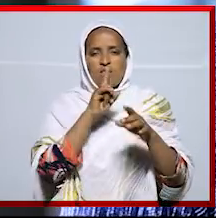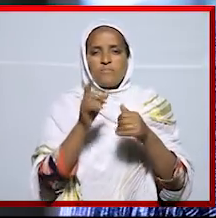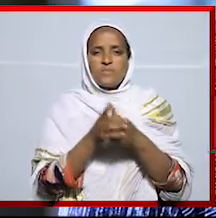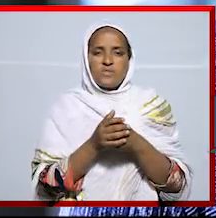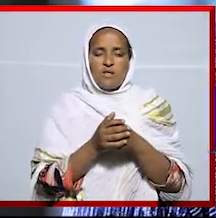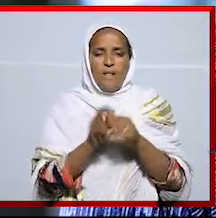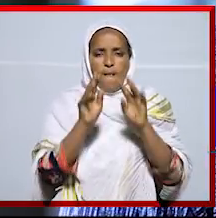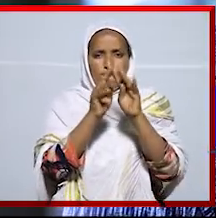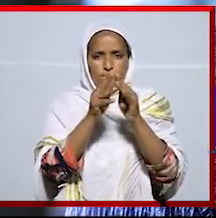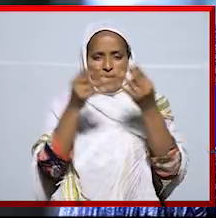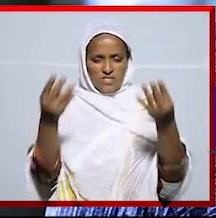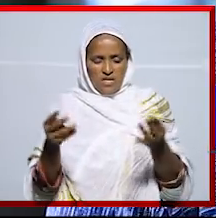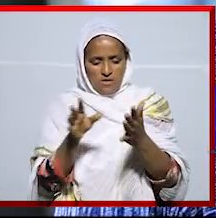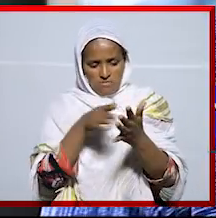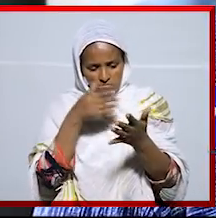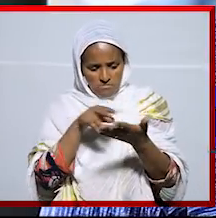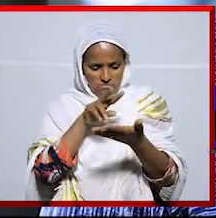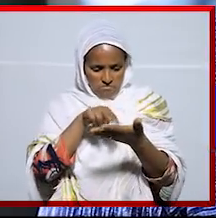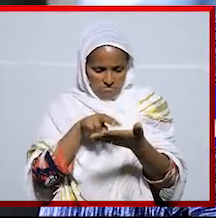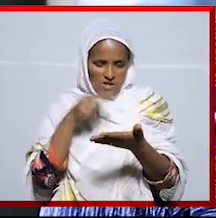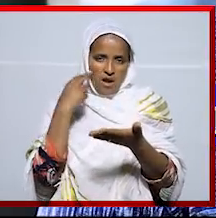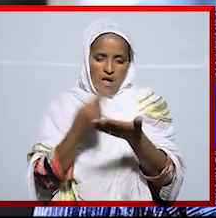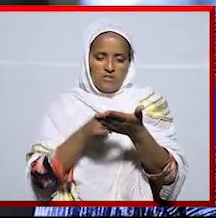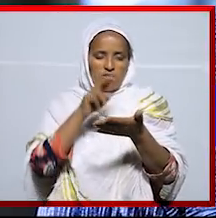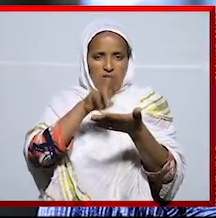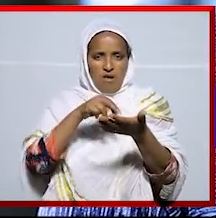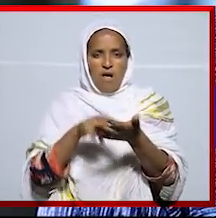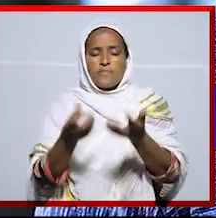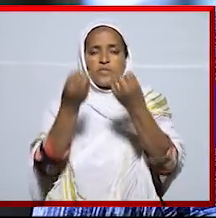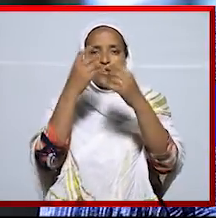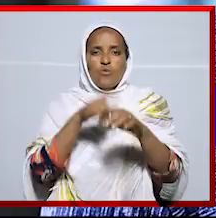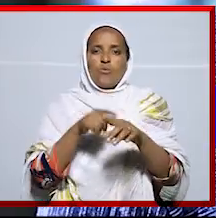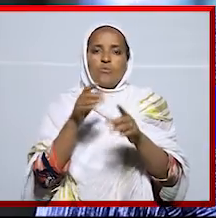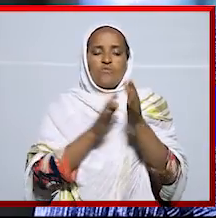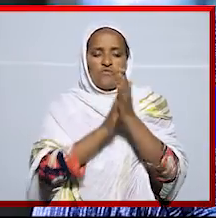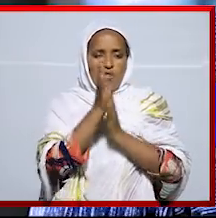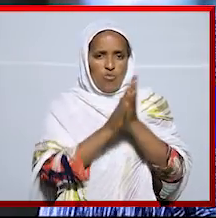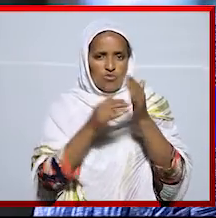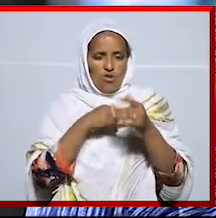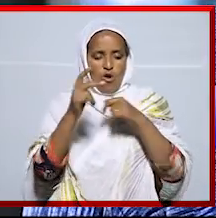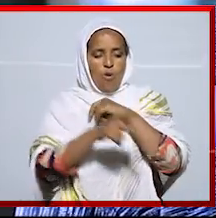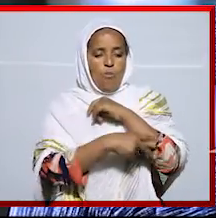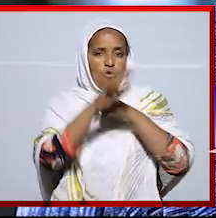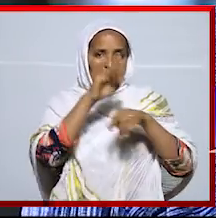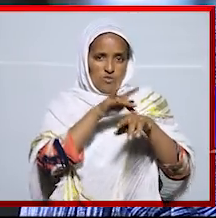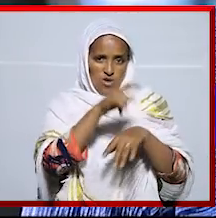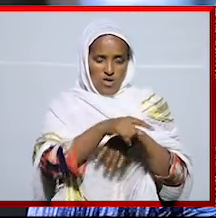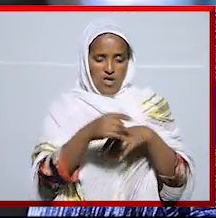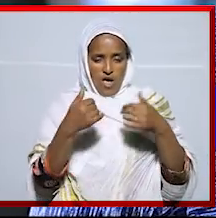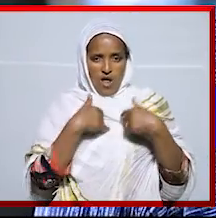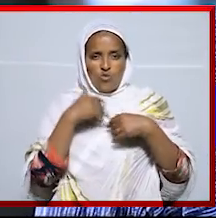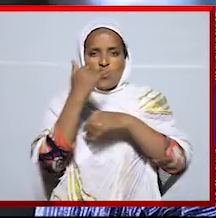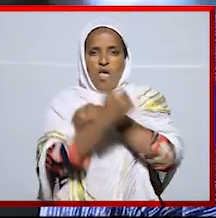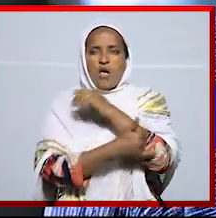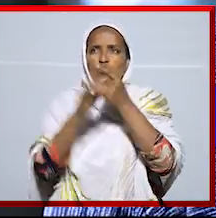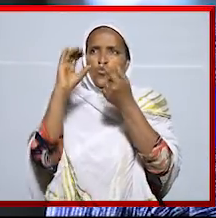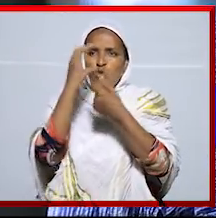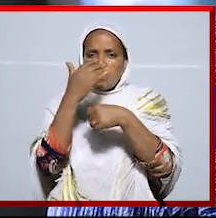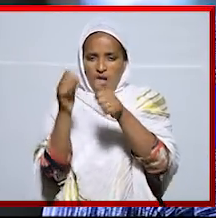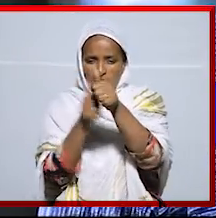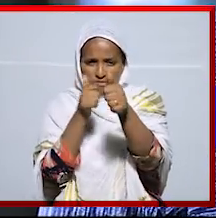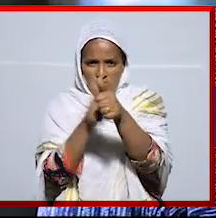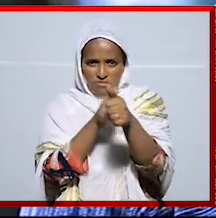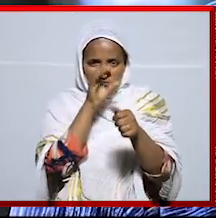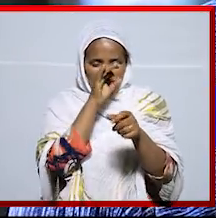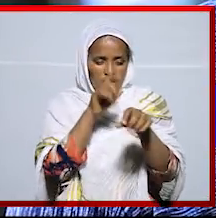ለምሳሌ መጽሔቶችን ጋዜጦችን በማንበብ ያው አብዛኛው ነገር ኢንተረስቴ ያለው ፖለቲካው ላይ ነው። ያለውን የሀገሪቷን